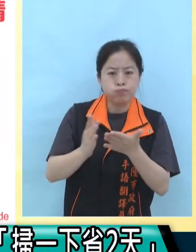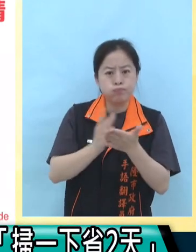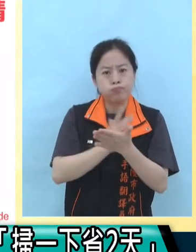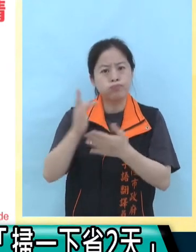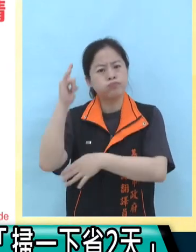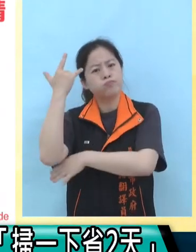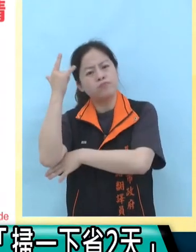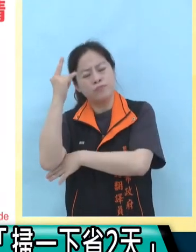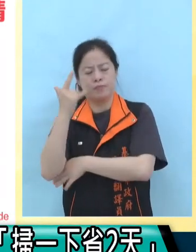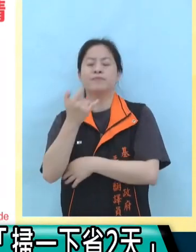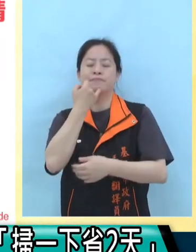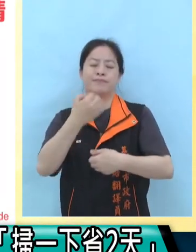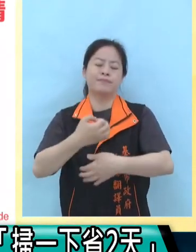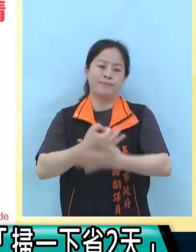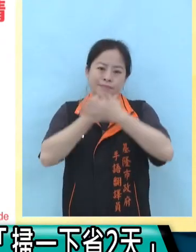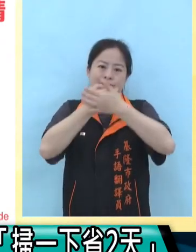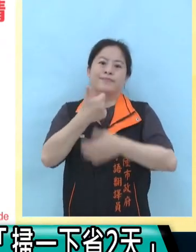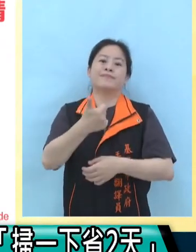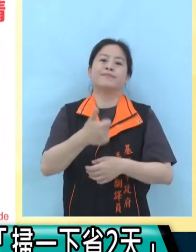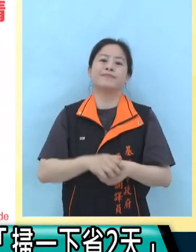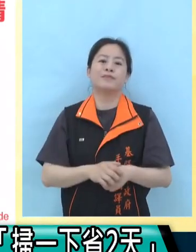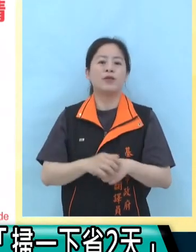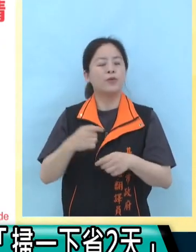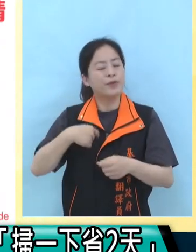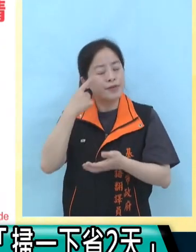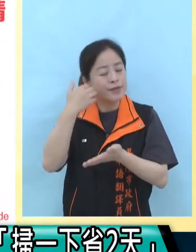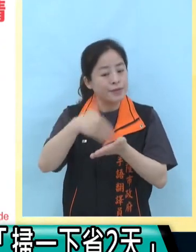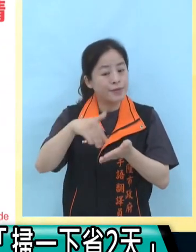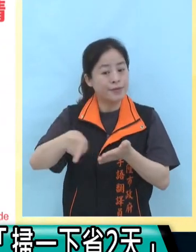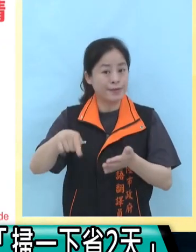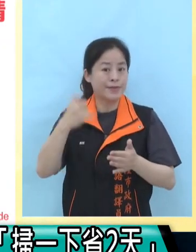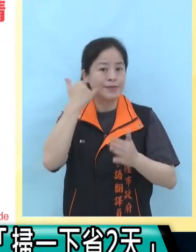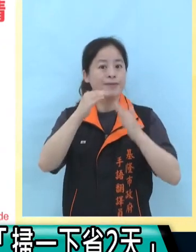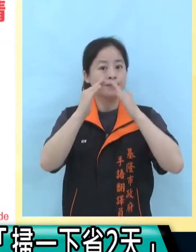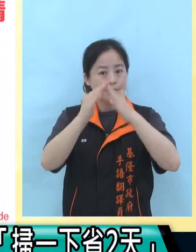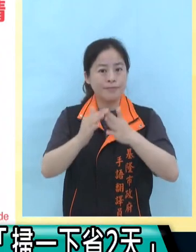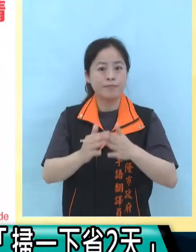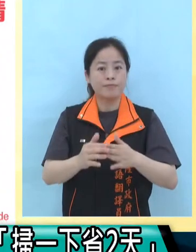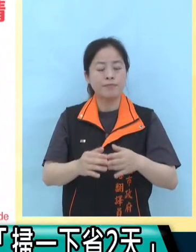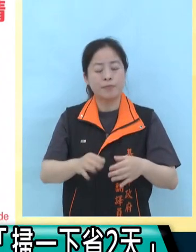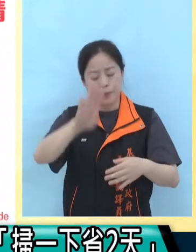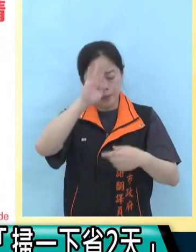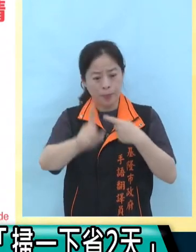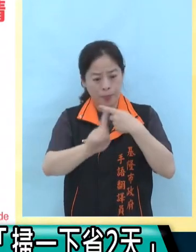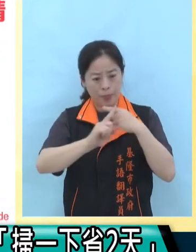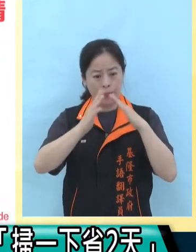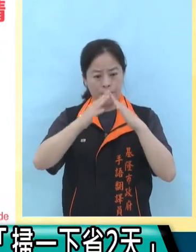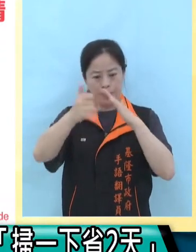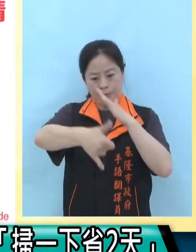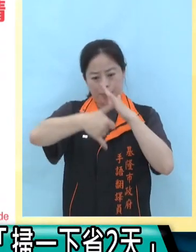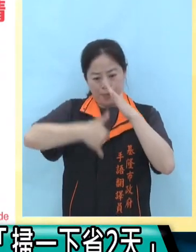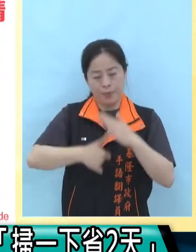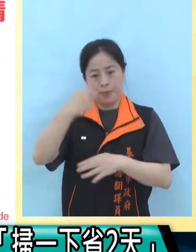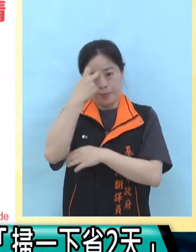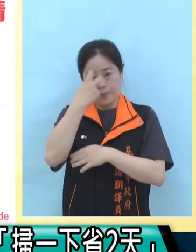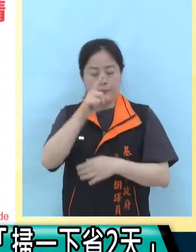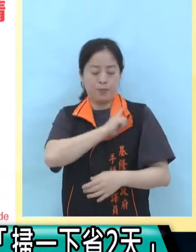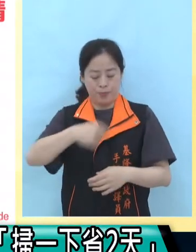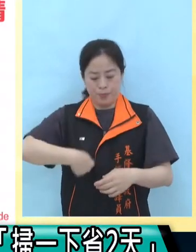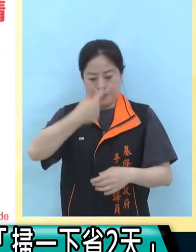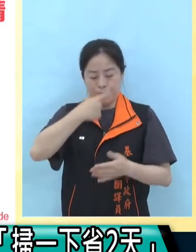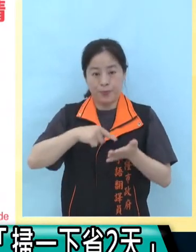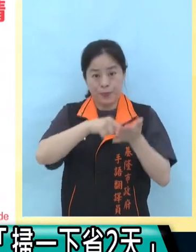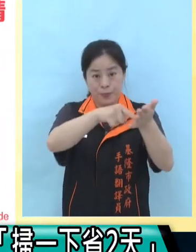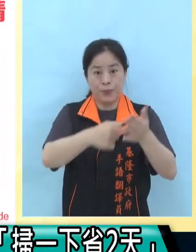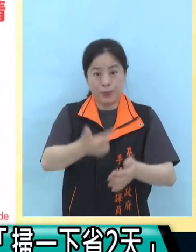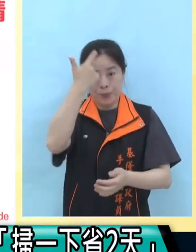这个时间。好，所以我们预计透过我们基隆市的这个确诊者居家医疗照顾服务自我申请的快速